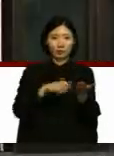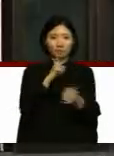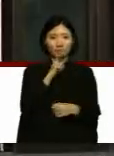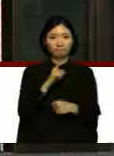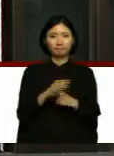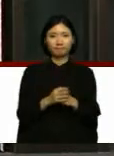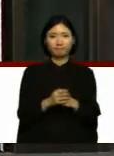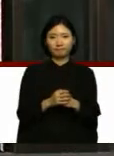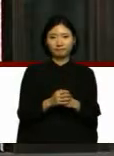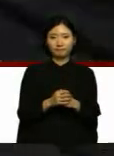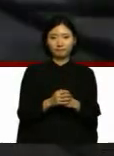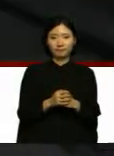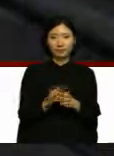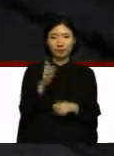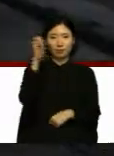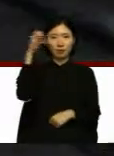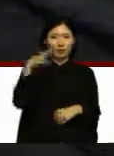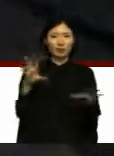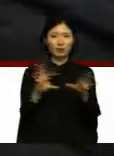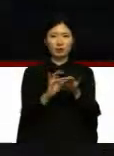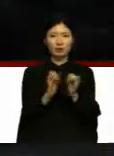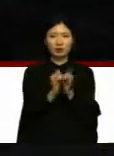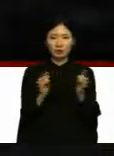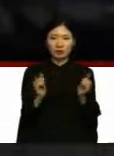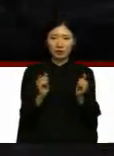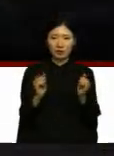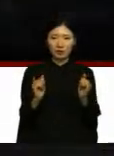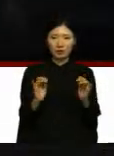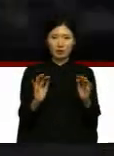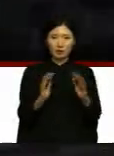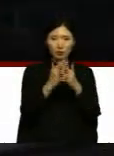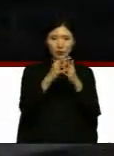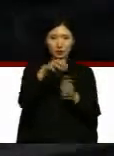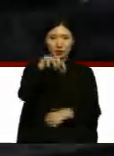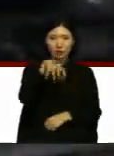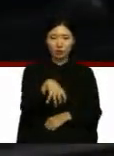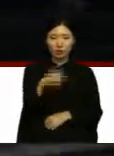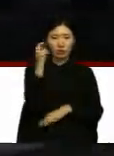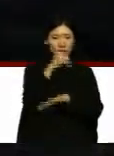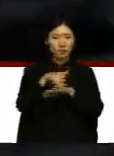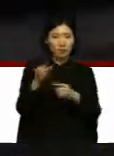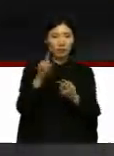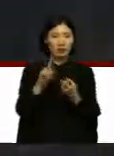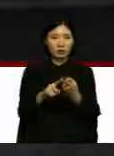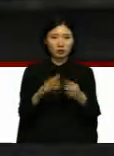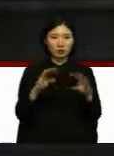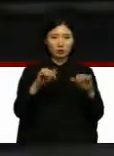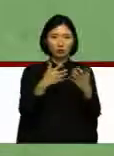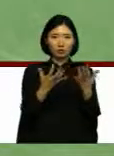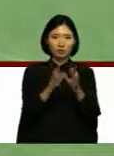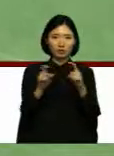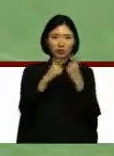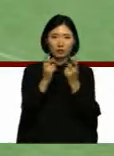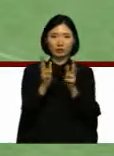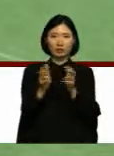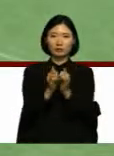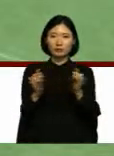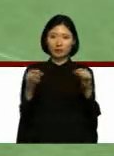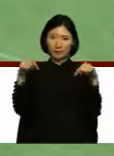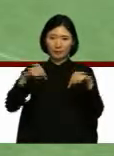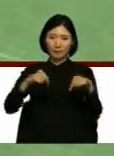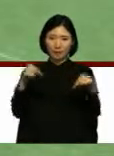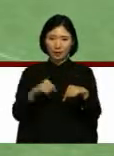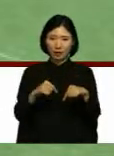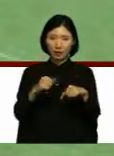밝혔습니다 고양시 관계자는 착공식 장소와 일정 등에 대해 국토부 및 민간사업자 책과 협의 중이며